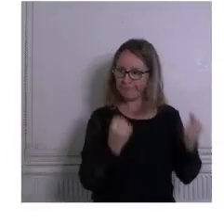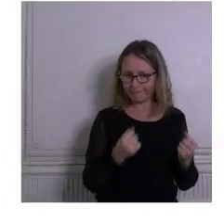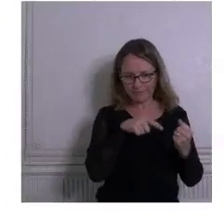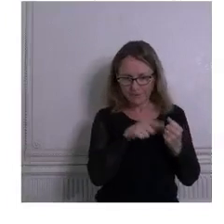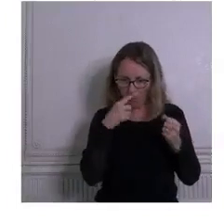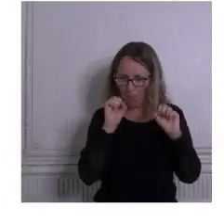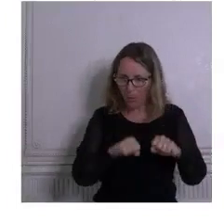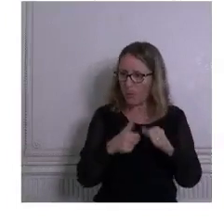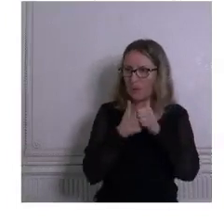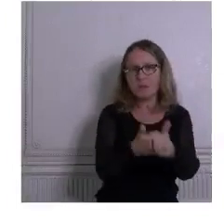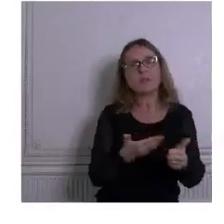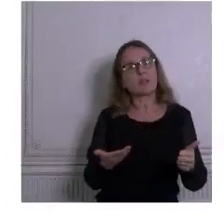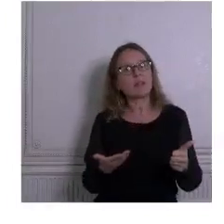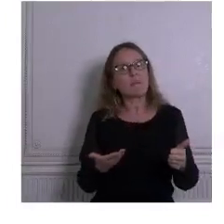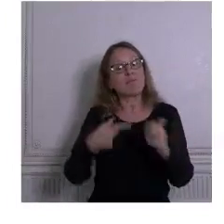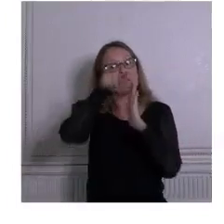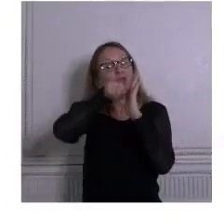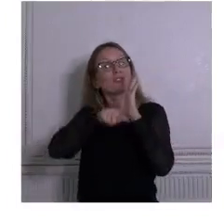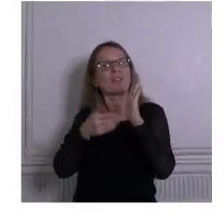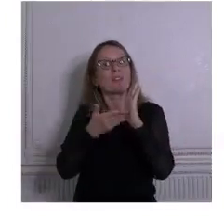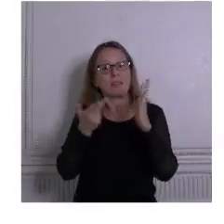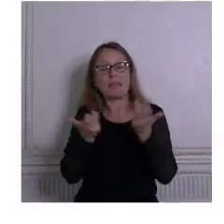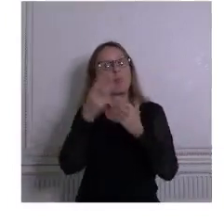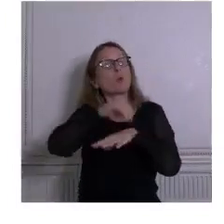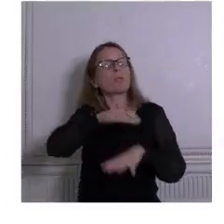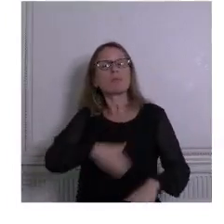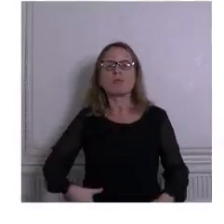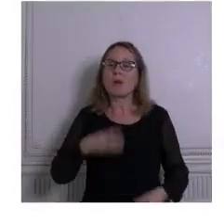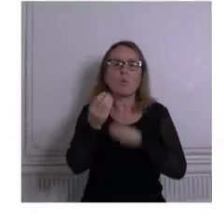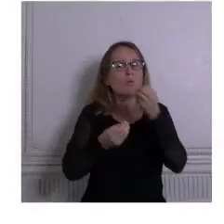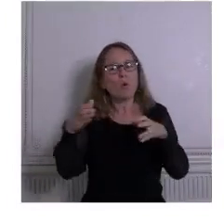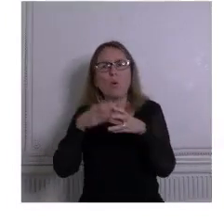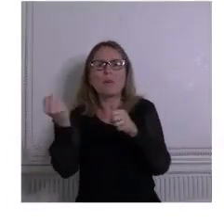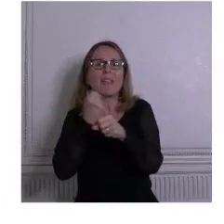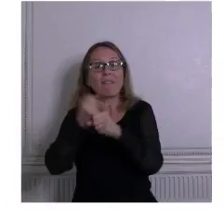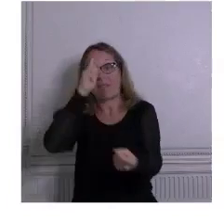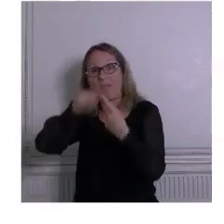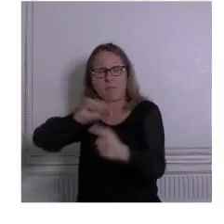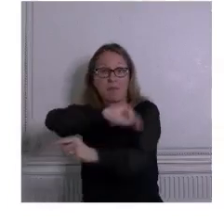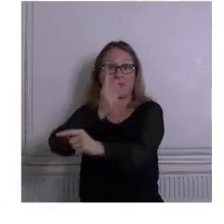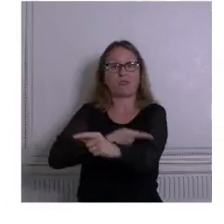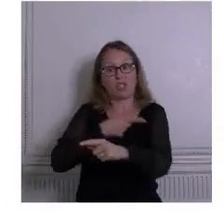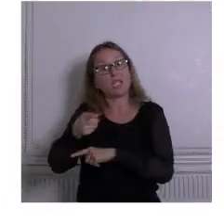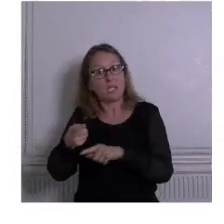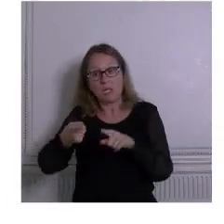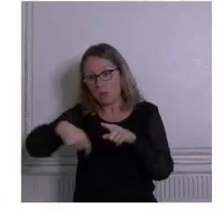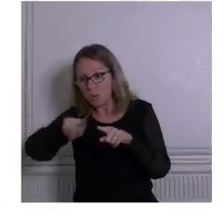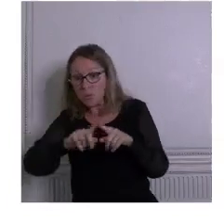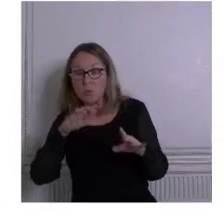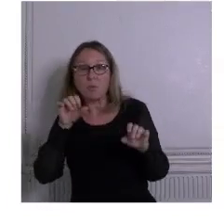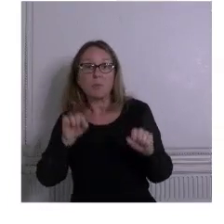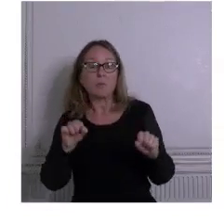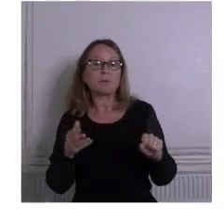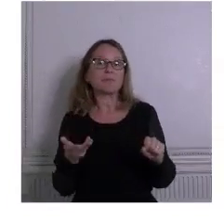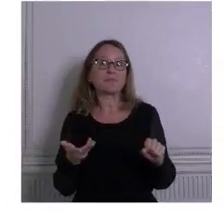collègue. Il y a des choses qui partent tout simplement d'un profil qui est le nôtre, qui